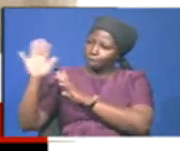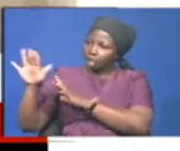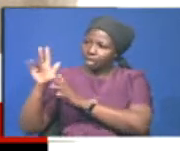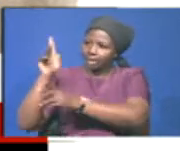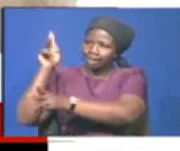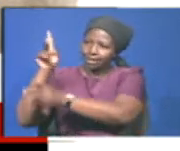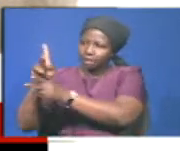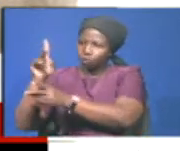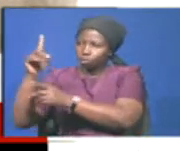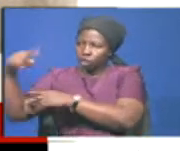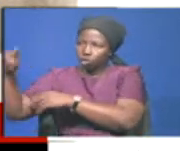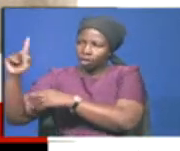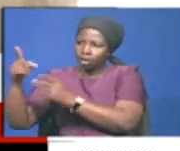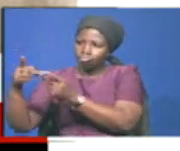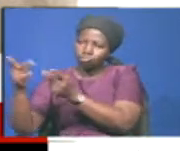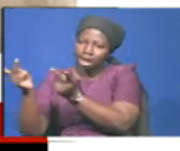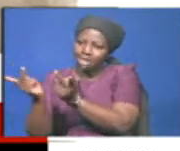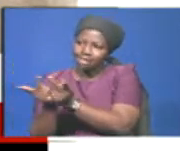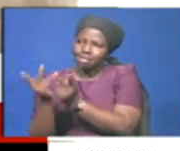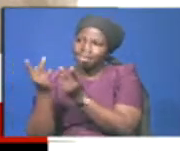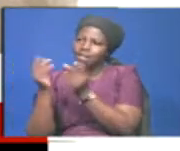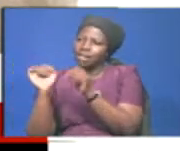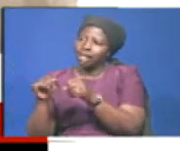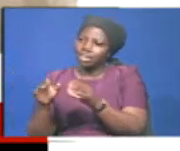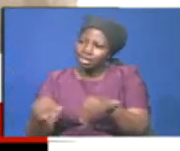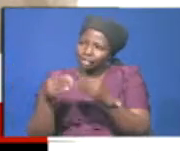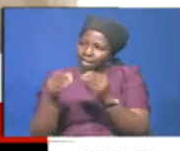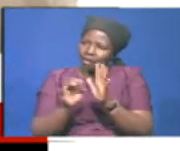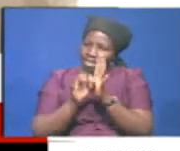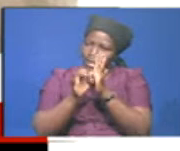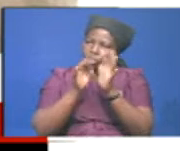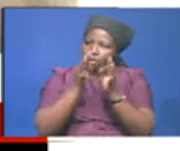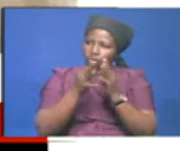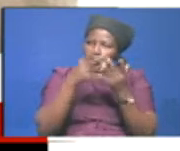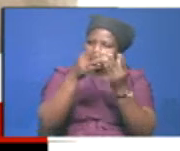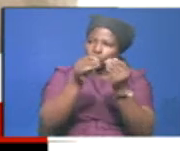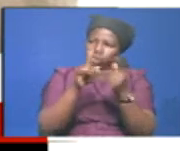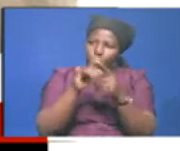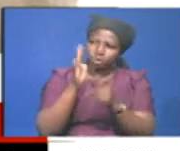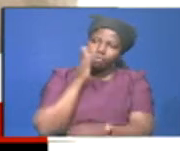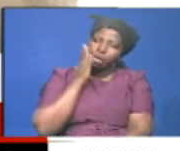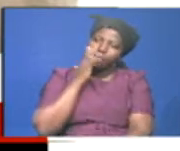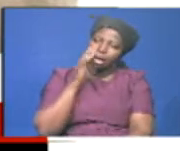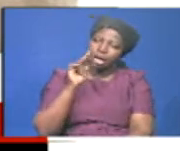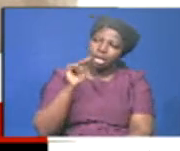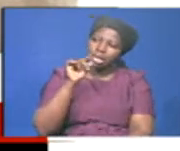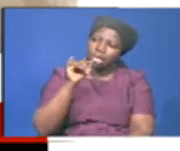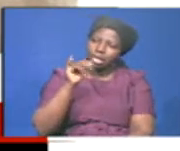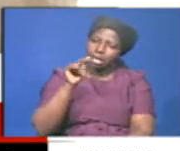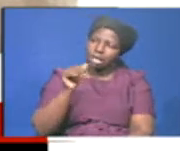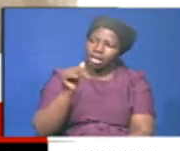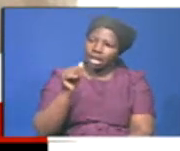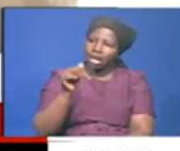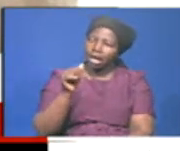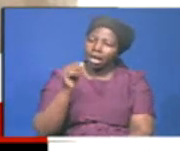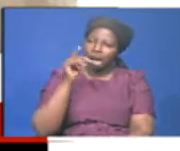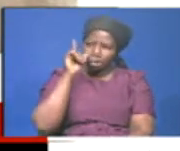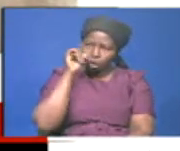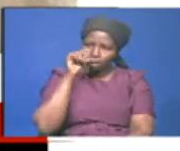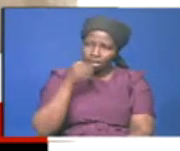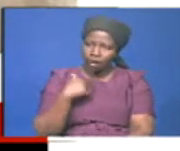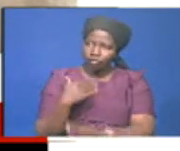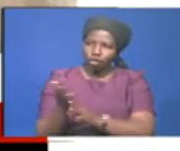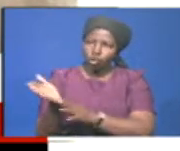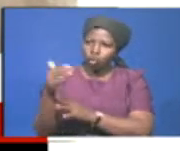mahali panafaa. Naweza kupatia mfano pia, ukienda kama Mama Ngina Beach Mombasa, kuna collection bins zimewekwa, lakini